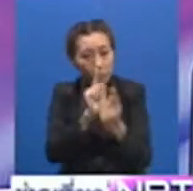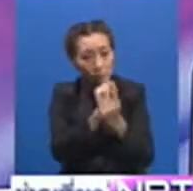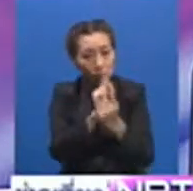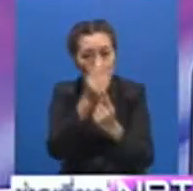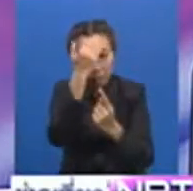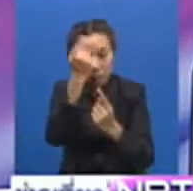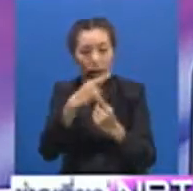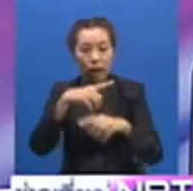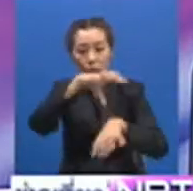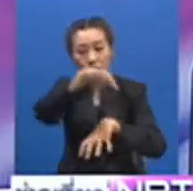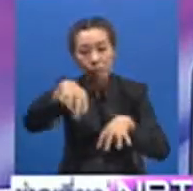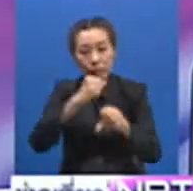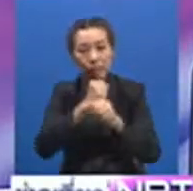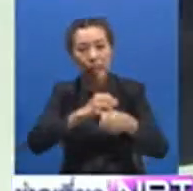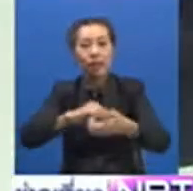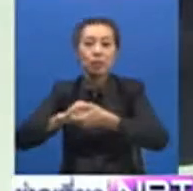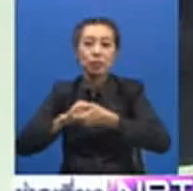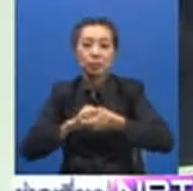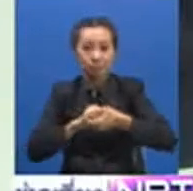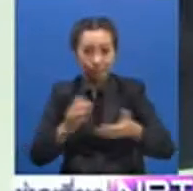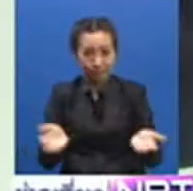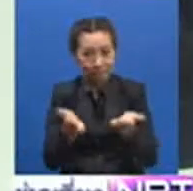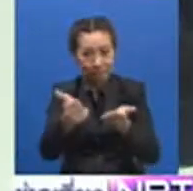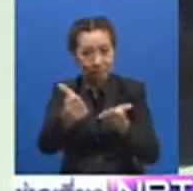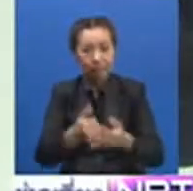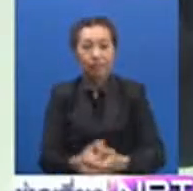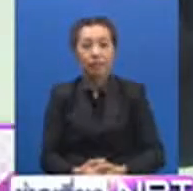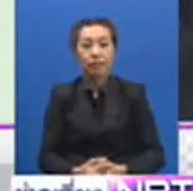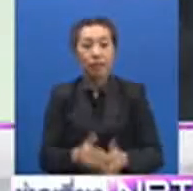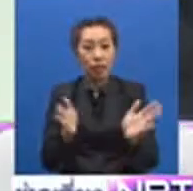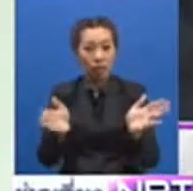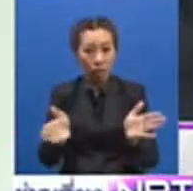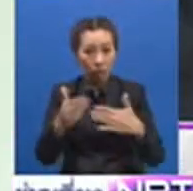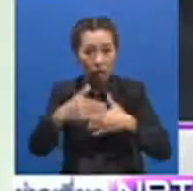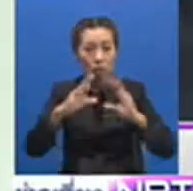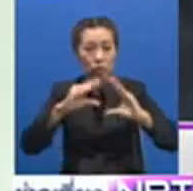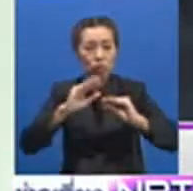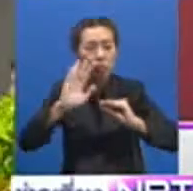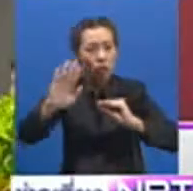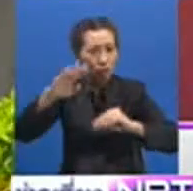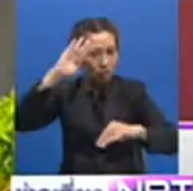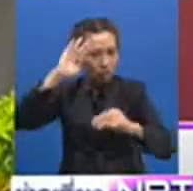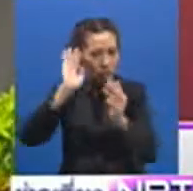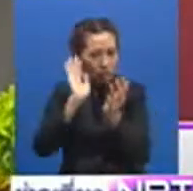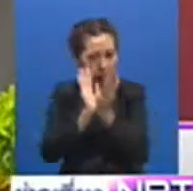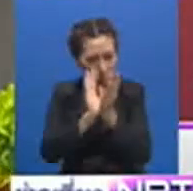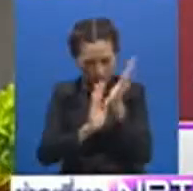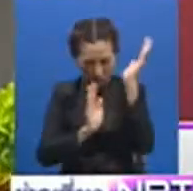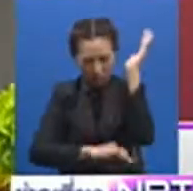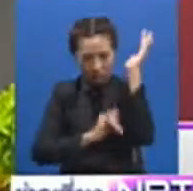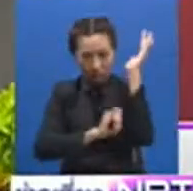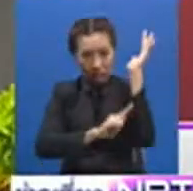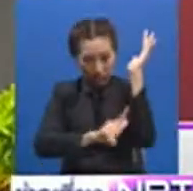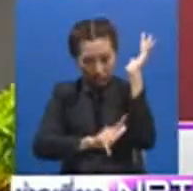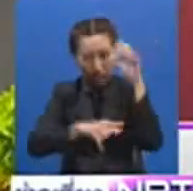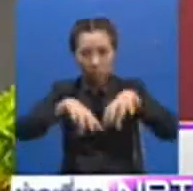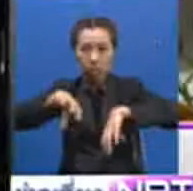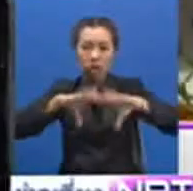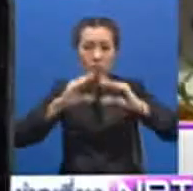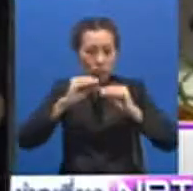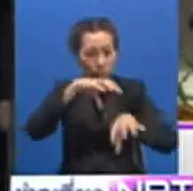ดีระหว่างหน่วยงานที่ห้องประชุมสามัคคีตำรวจภูธรจังหวัดยะลาจัดโครงการพบปะหัวหน้าส่วนราชการ